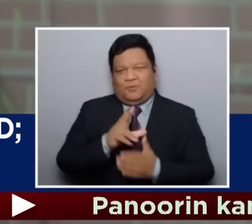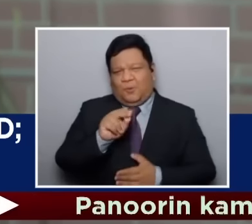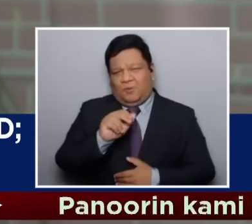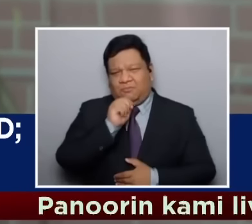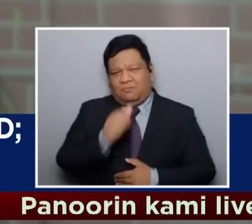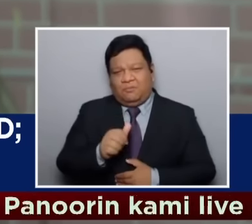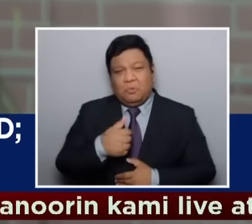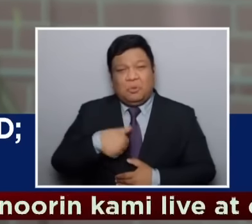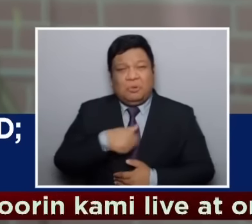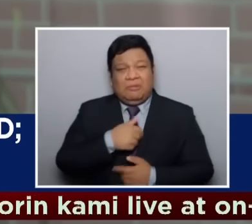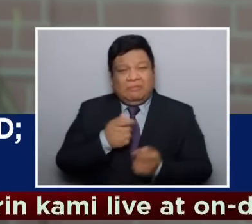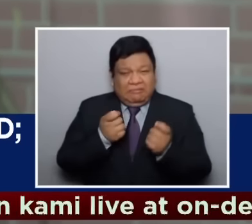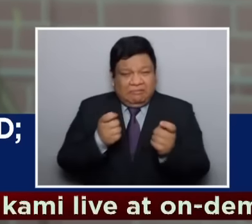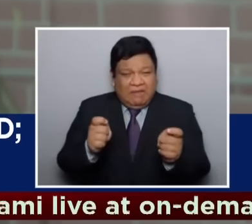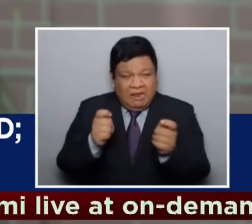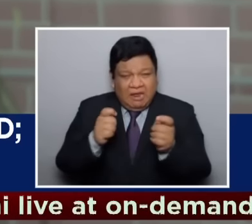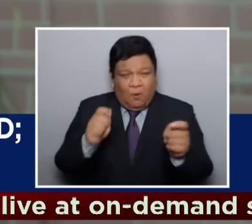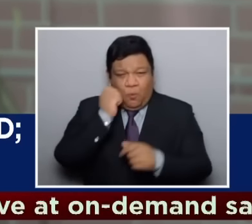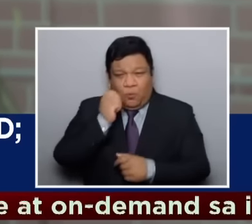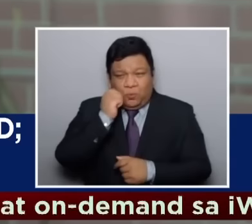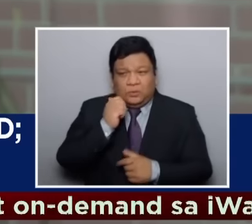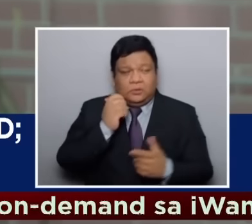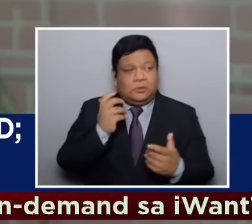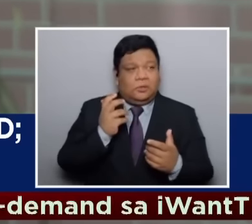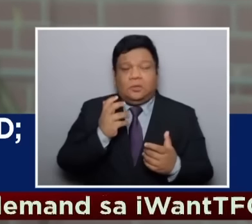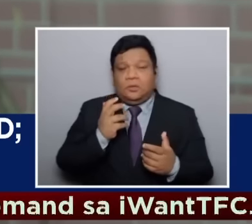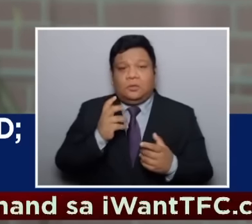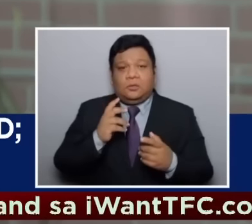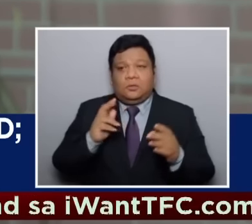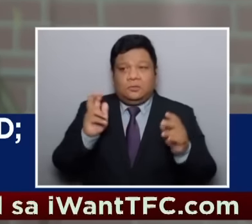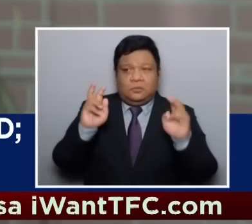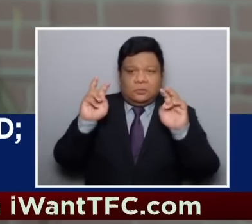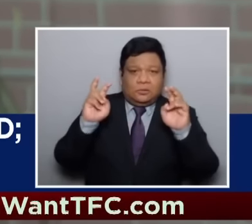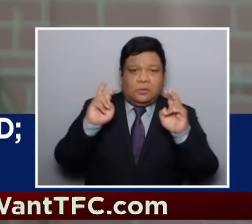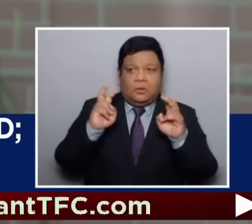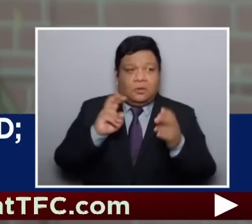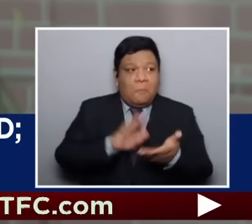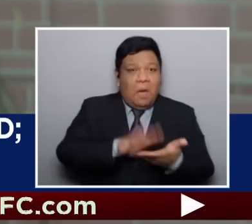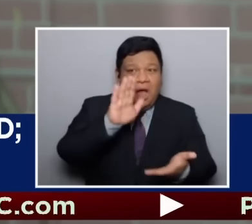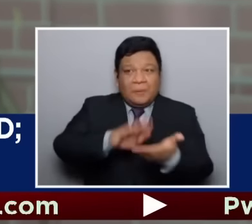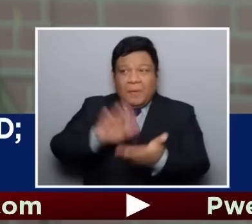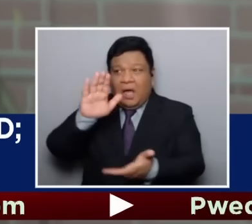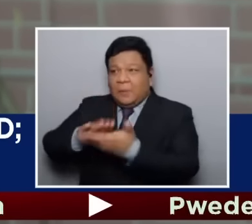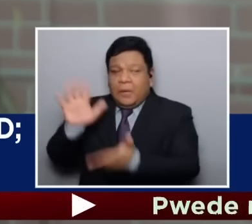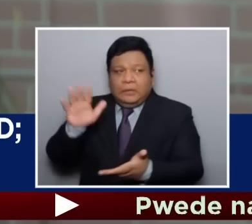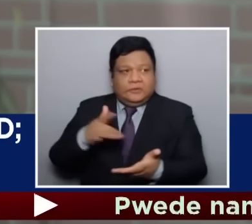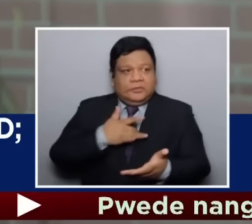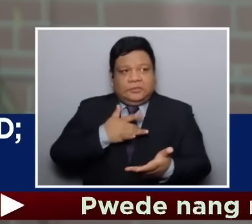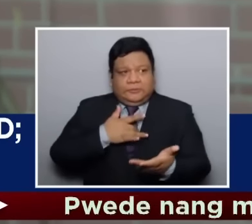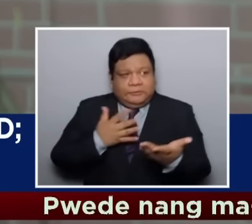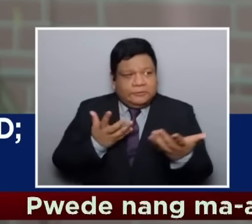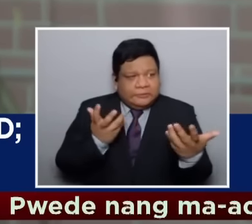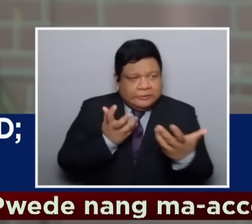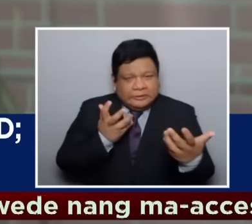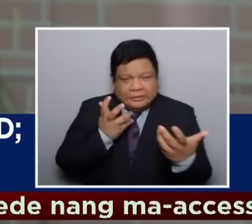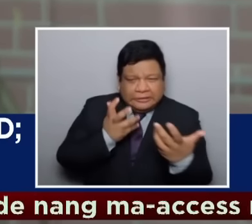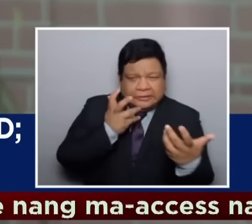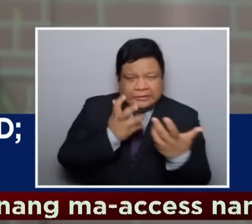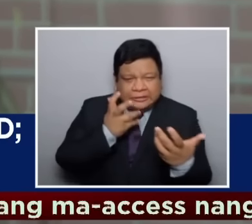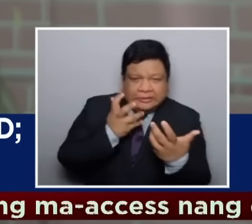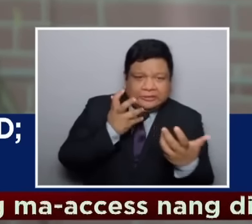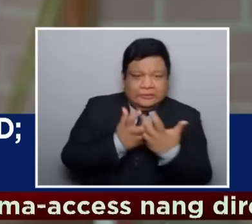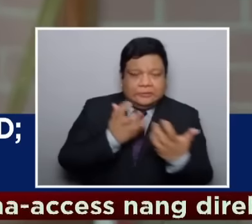natin yung mga, how do you call this, yung presyo ng mga bilihin. Parang pilit talagang ipagkakasya. So